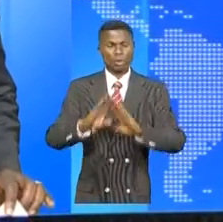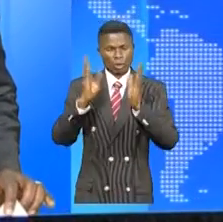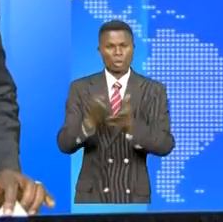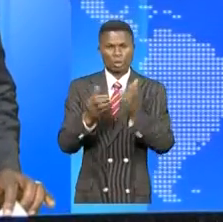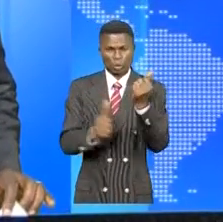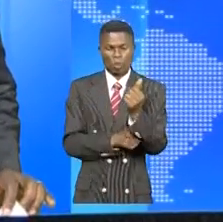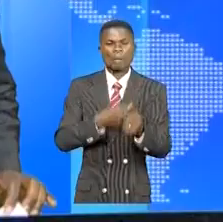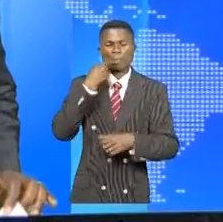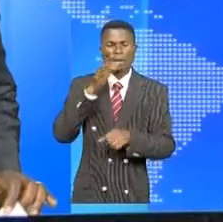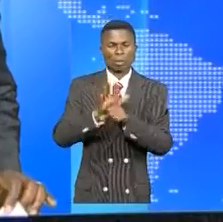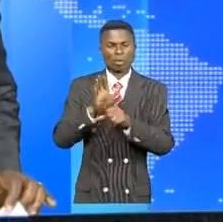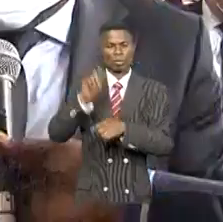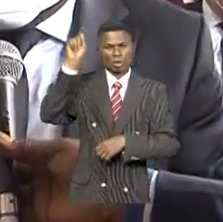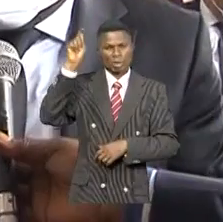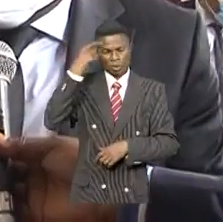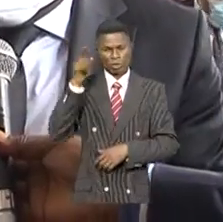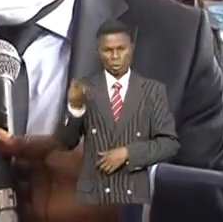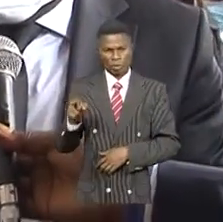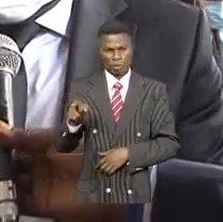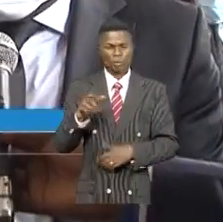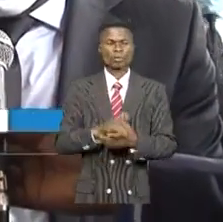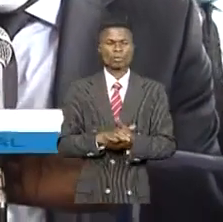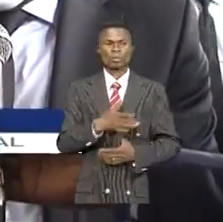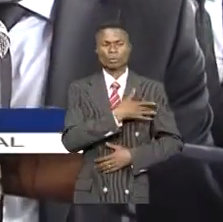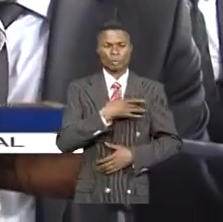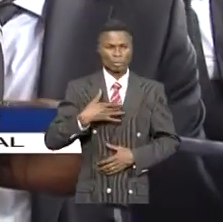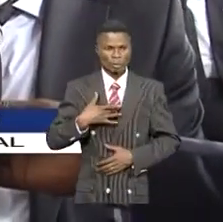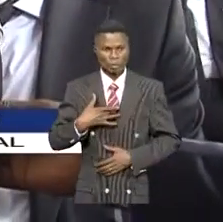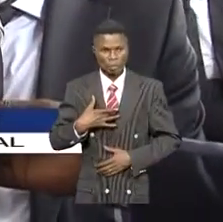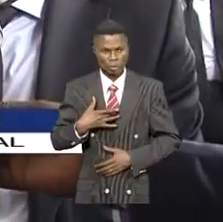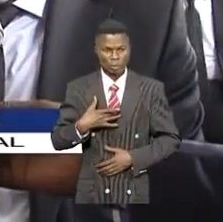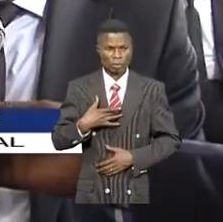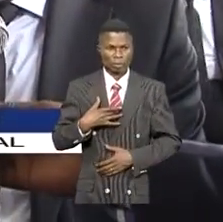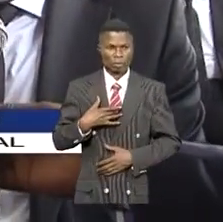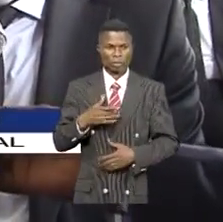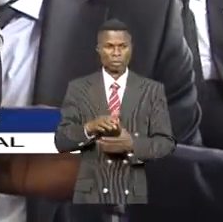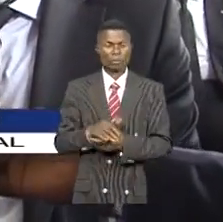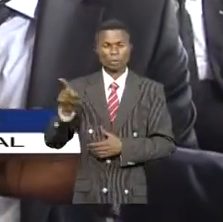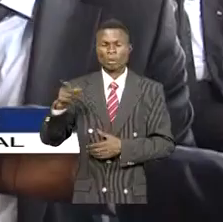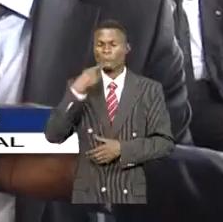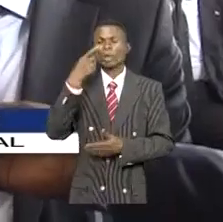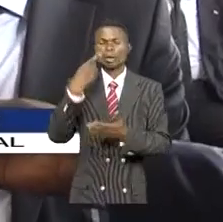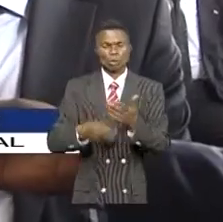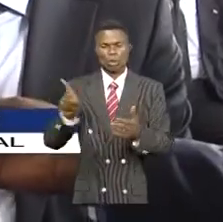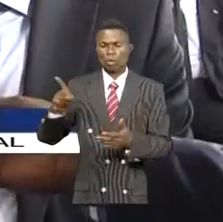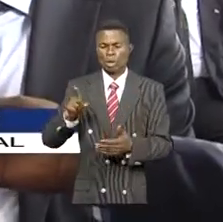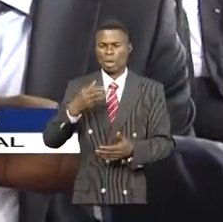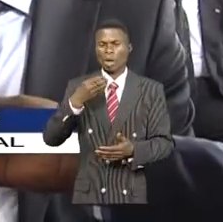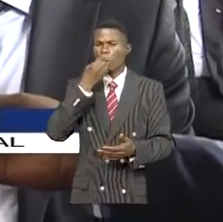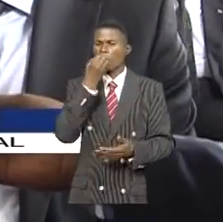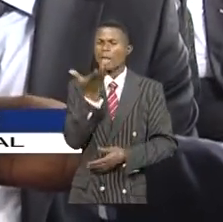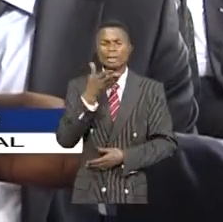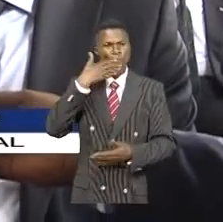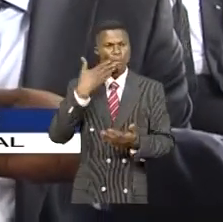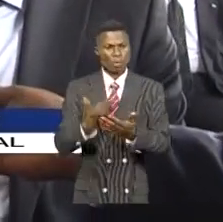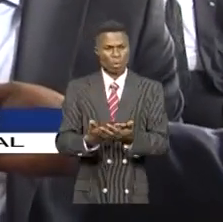tout ce qu'ils savaient de l'homme. Lokonto, c'est ce quelque part, que dis-je, c'est un modèle, dans la mesure